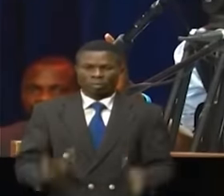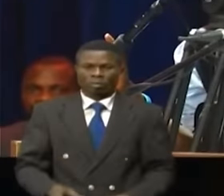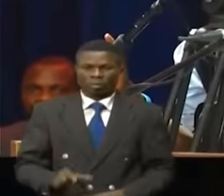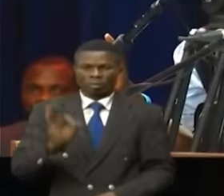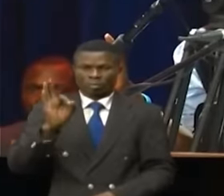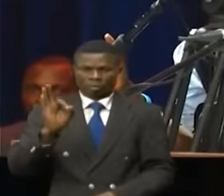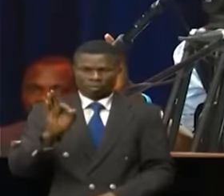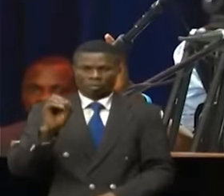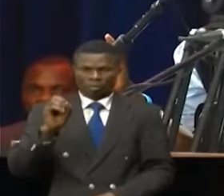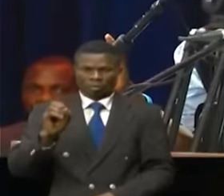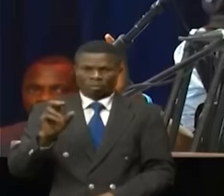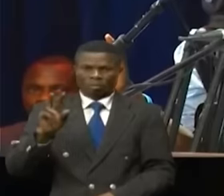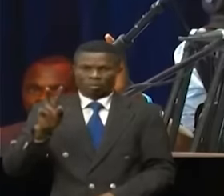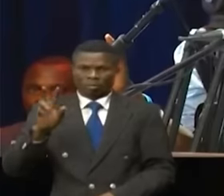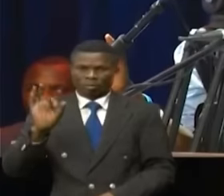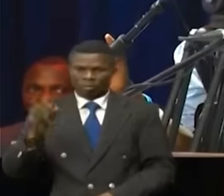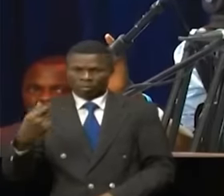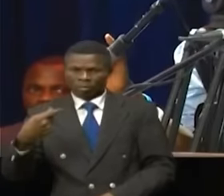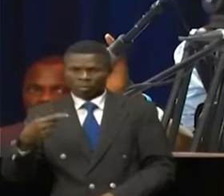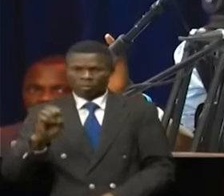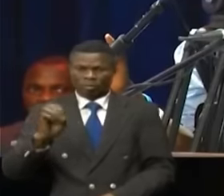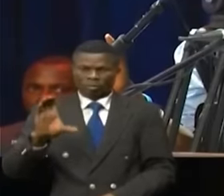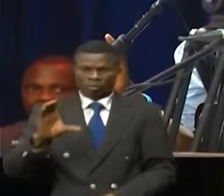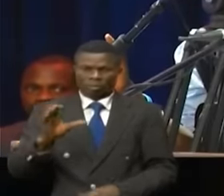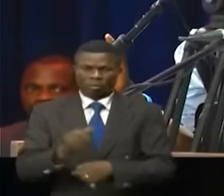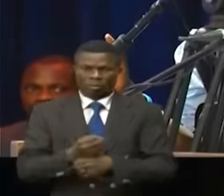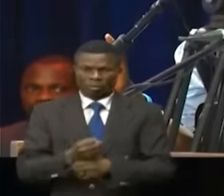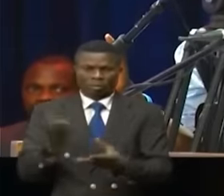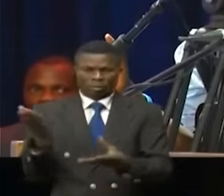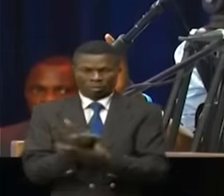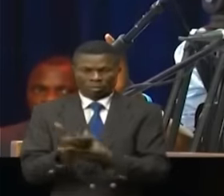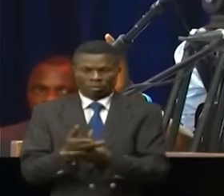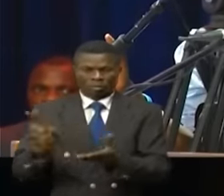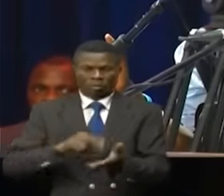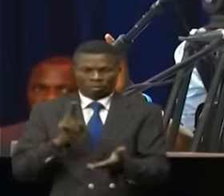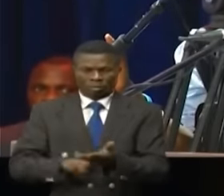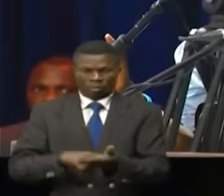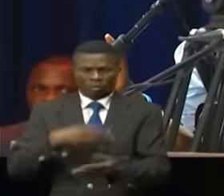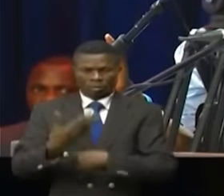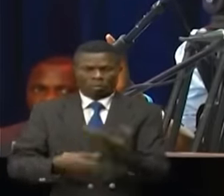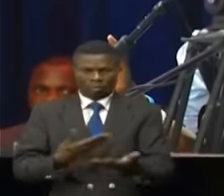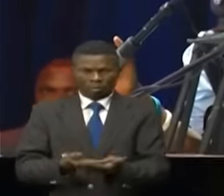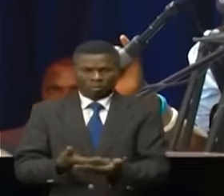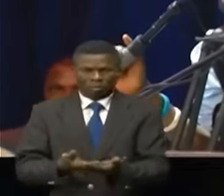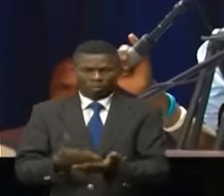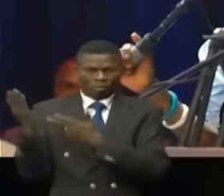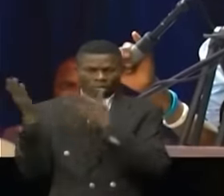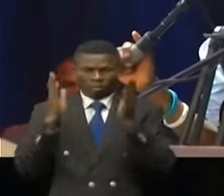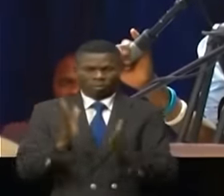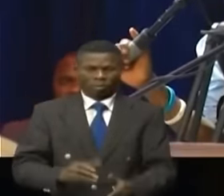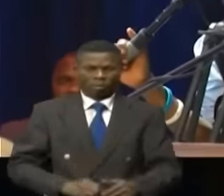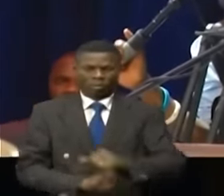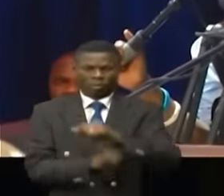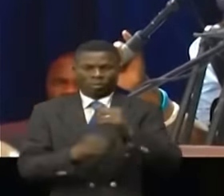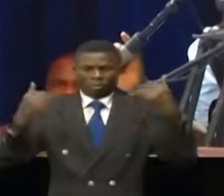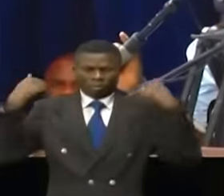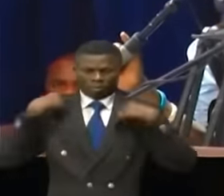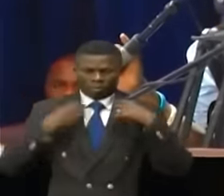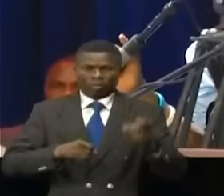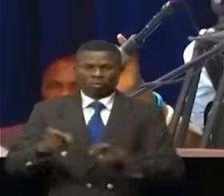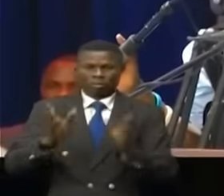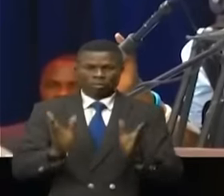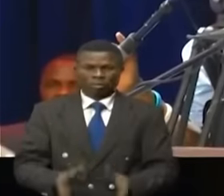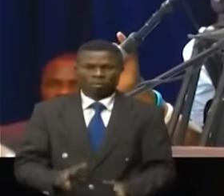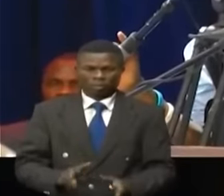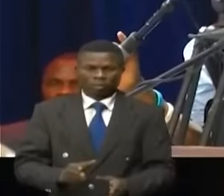en sigle. C comme contrat ou marché qui est implémenté par l'autorité de régulation de